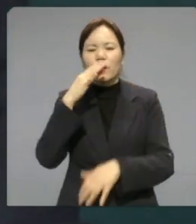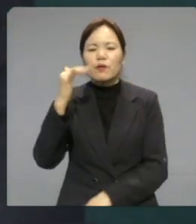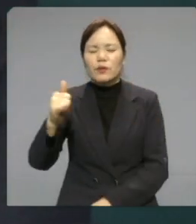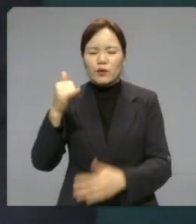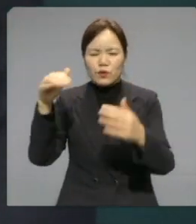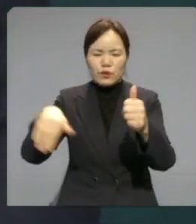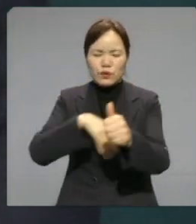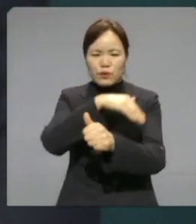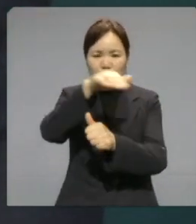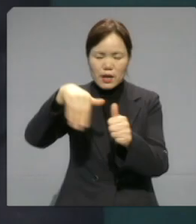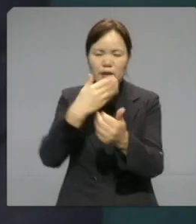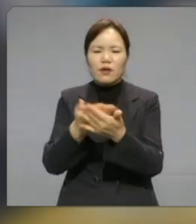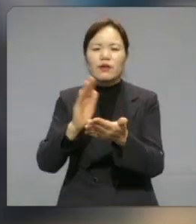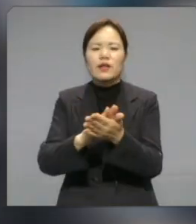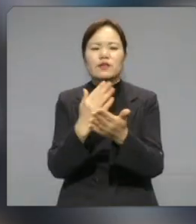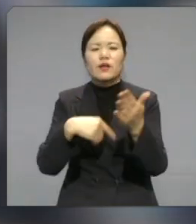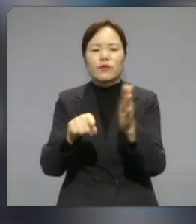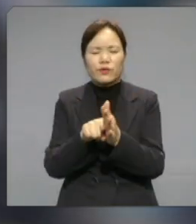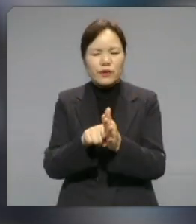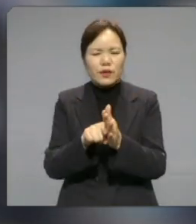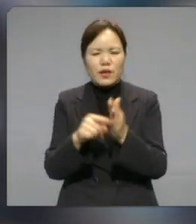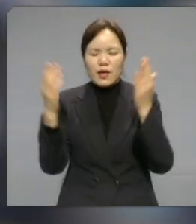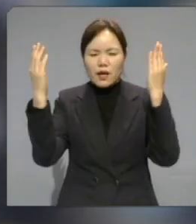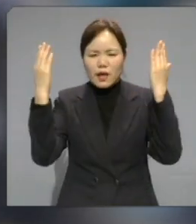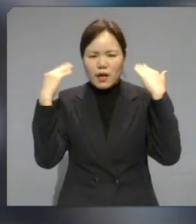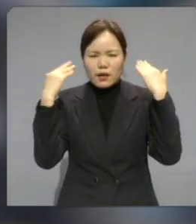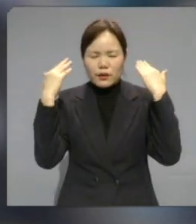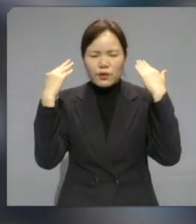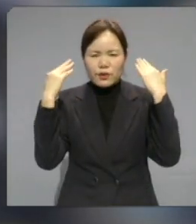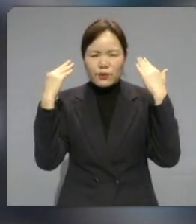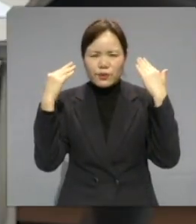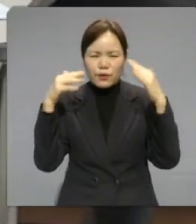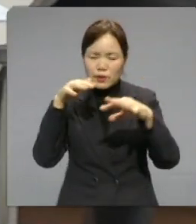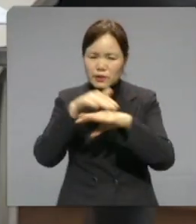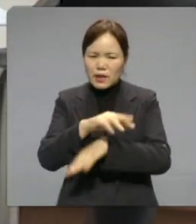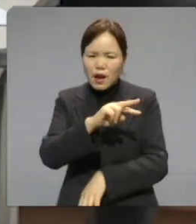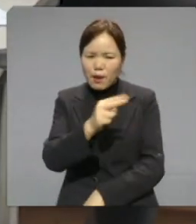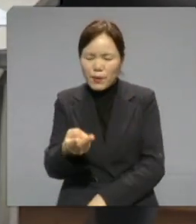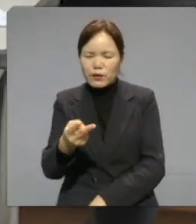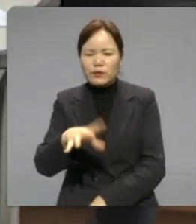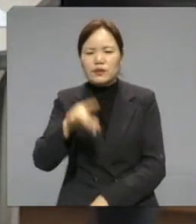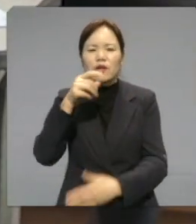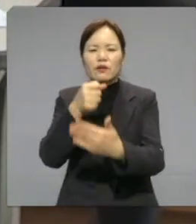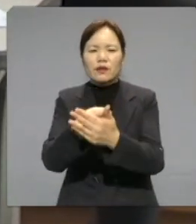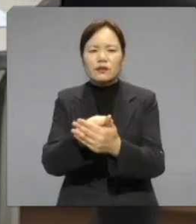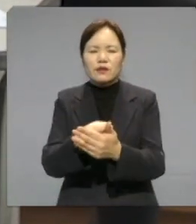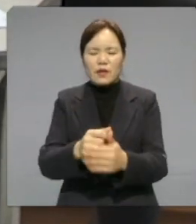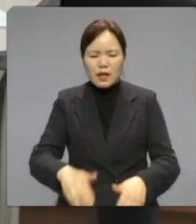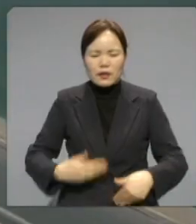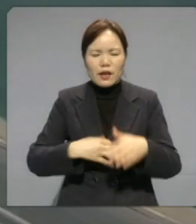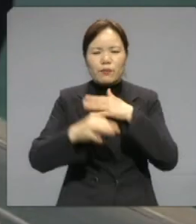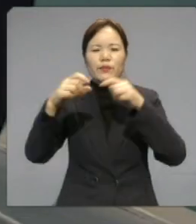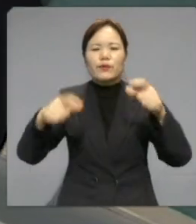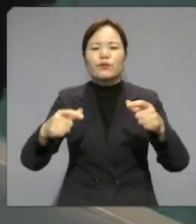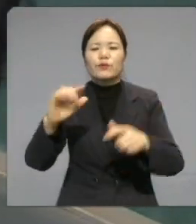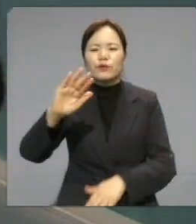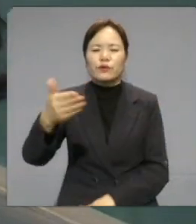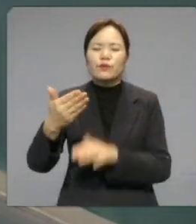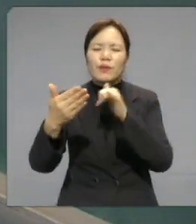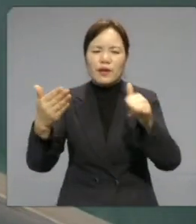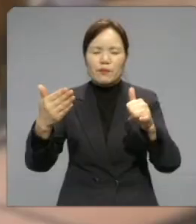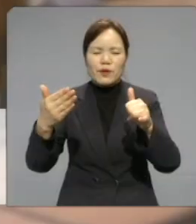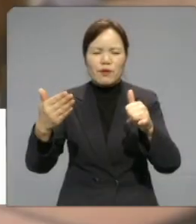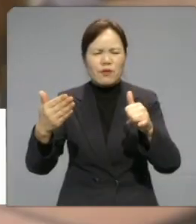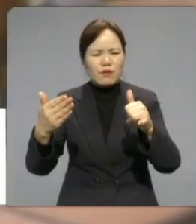환경 개선을 위해 학교 이전을 결정한 국내 첫 사례입니다. 남동구 서창동 900여 명 여학생의